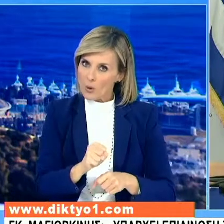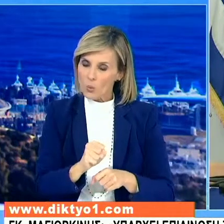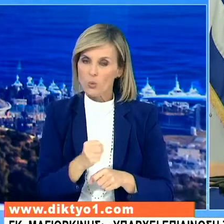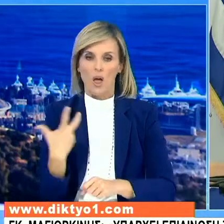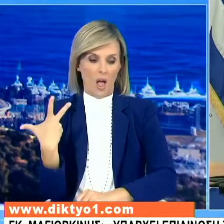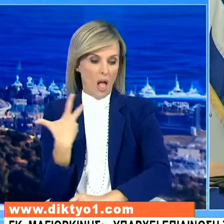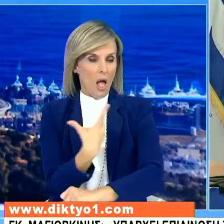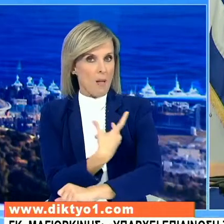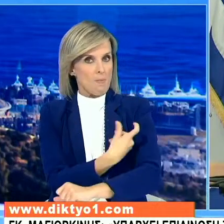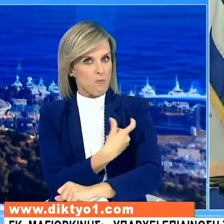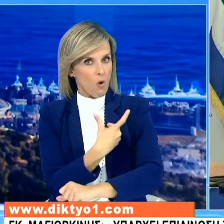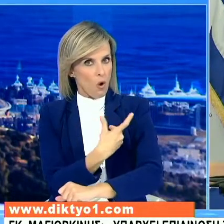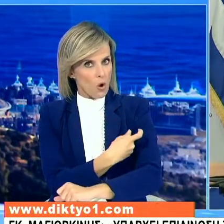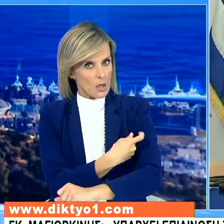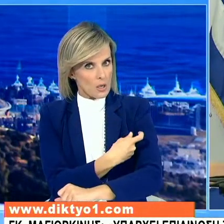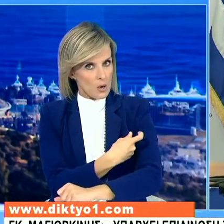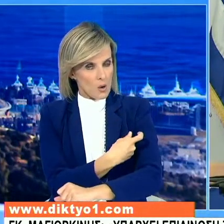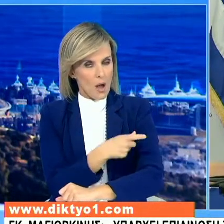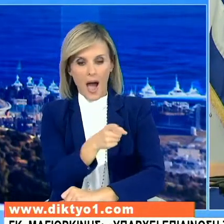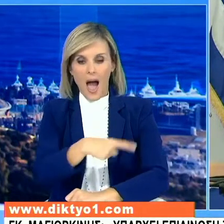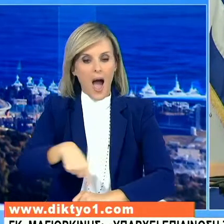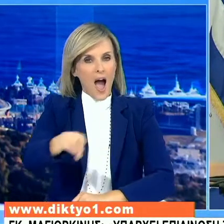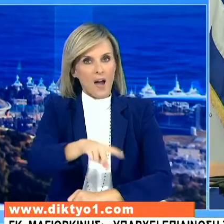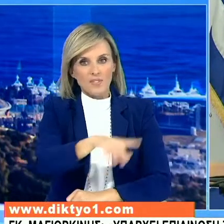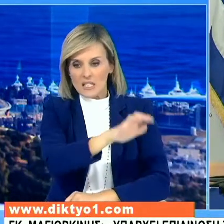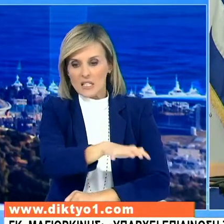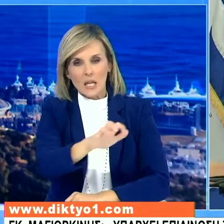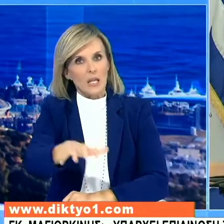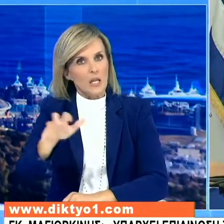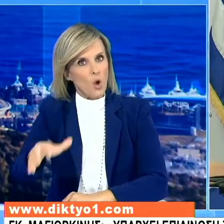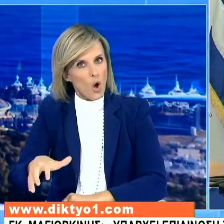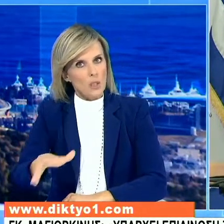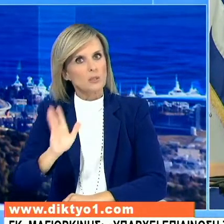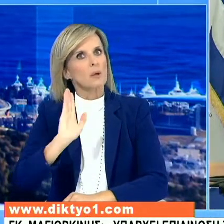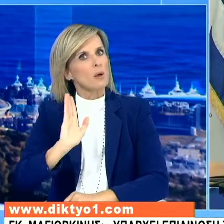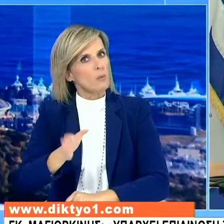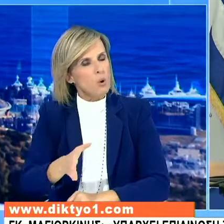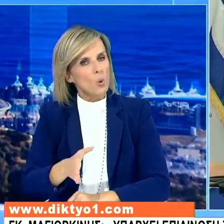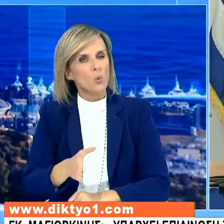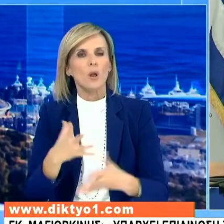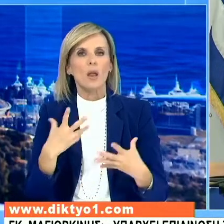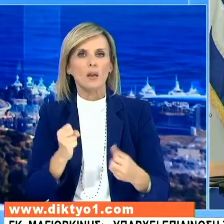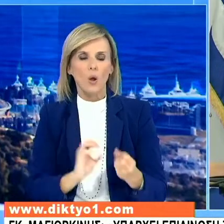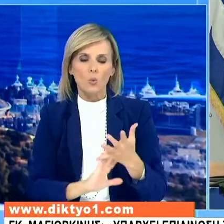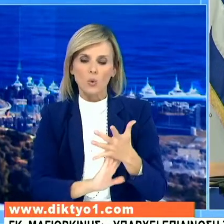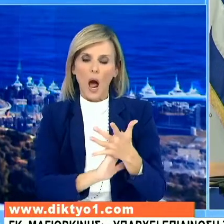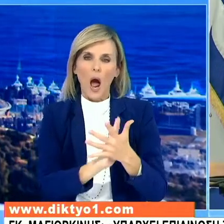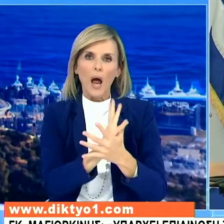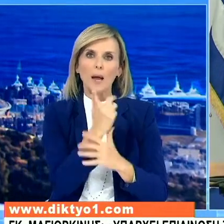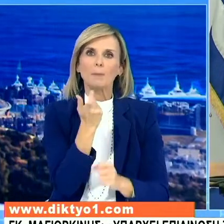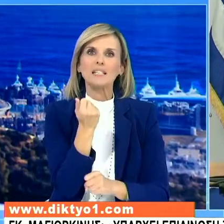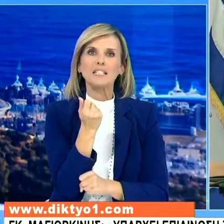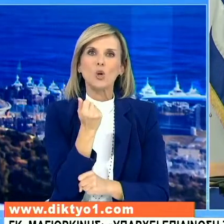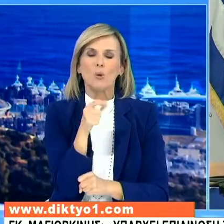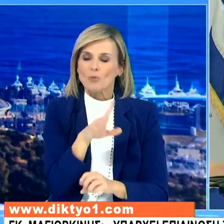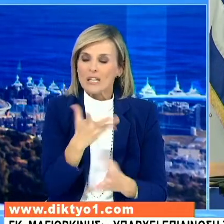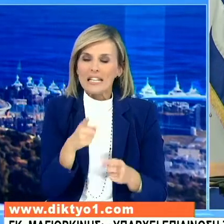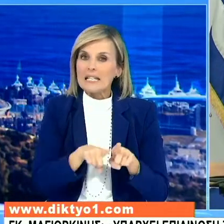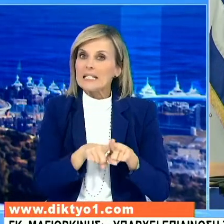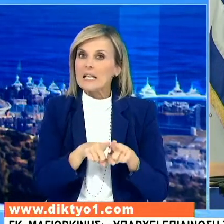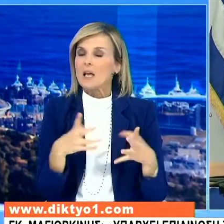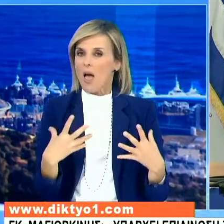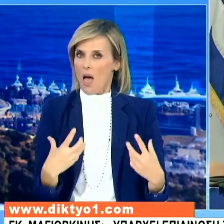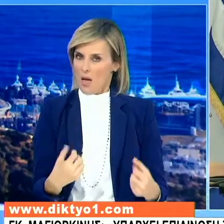θα προσθέτεται 38 δισεκατομμύρια δολάρια στο ακαθάριστο εγχώριο προϊόν τους. Γιατί τα λέω αυτά? Αυτά τα αναφέρω